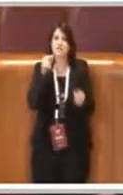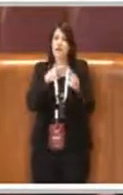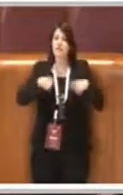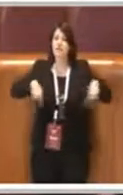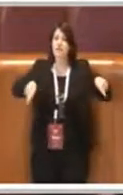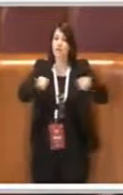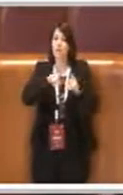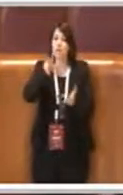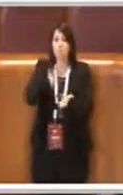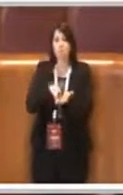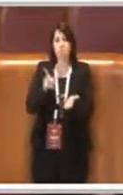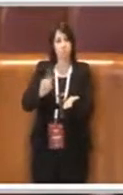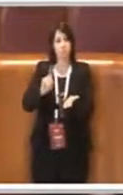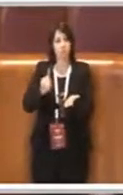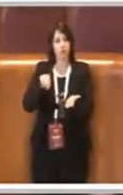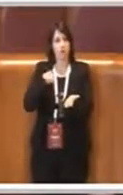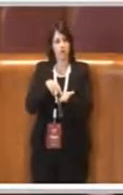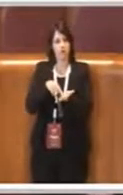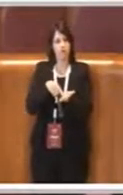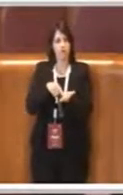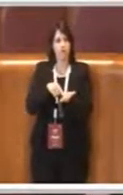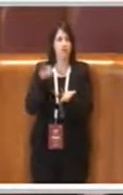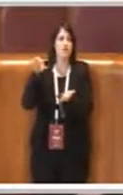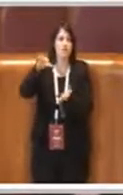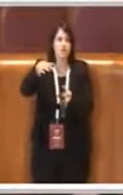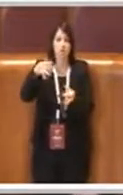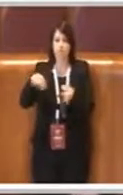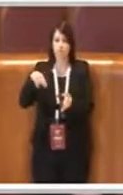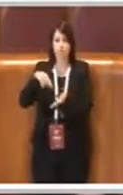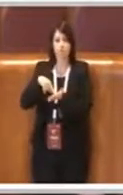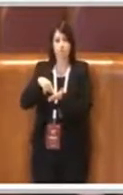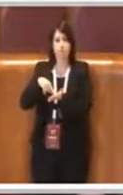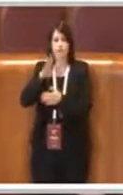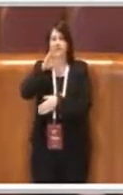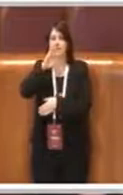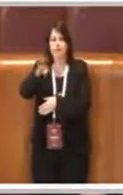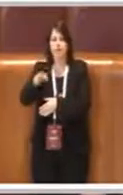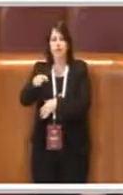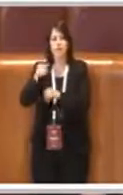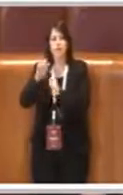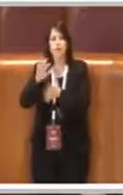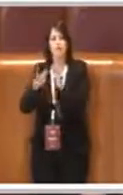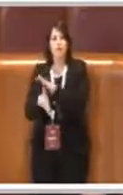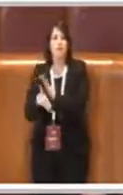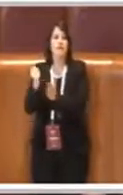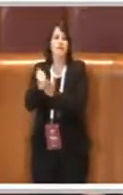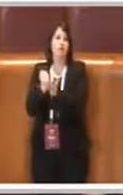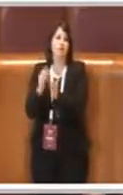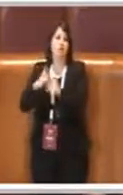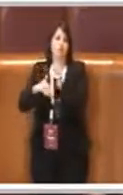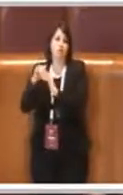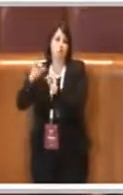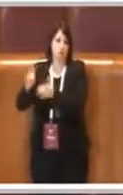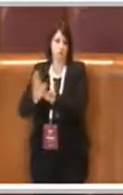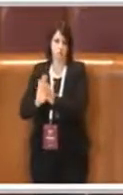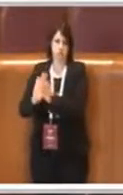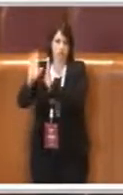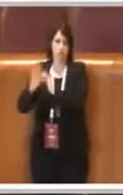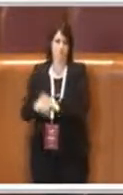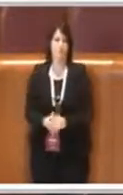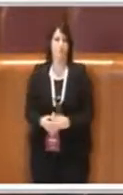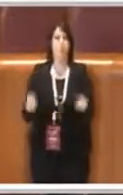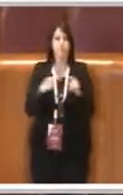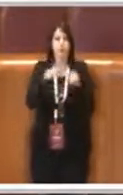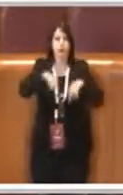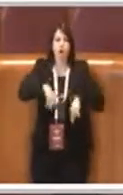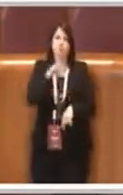dell'aula, andando dritte, come ha spiegato l'assessore, in permesso di costruire. Quello che però oggi è interessante